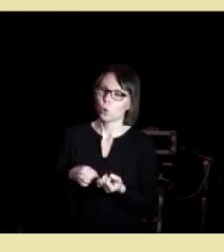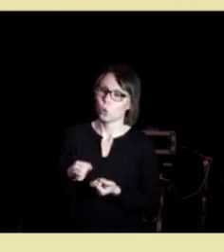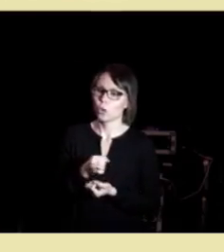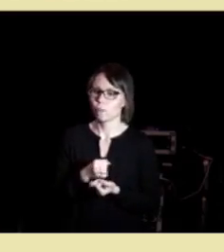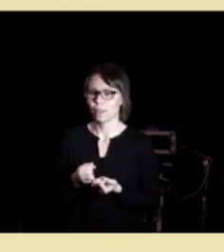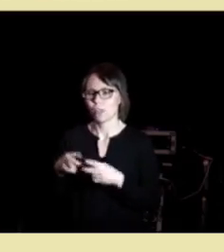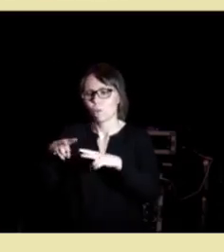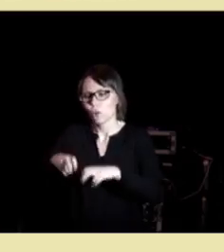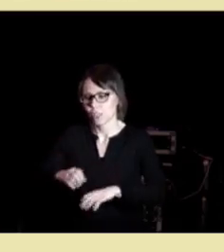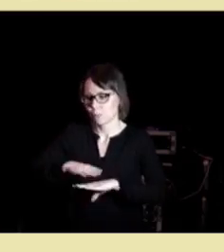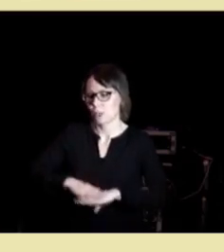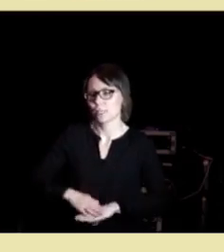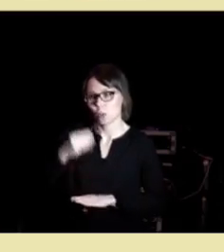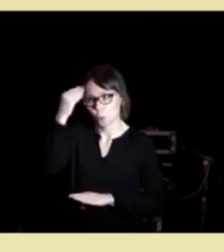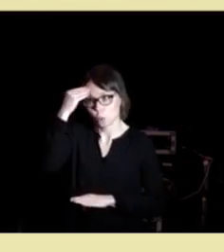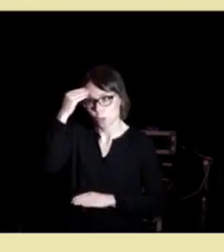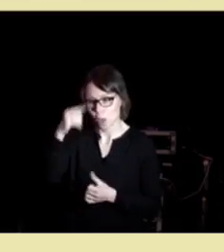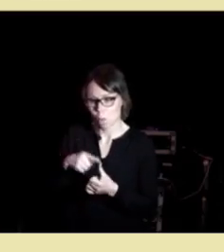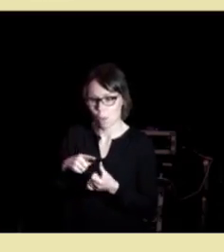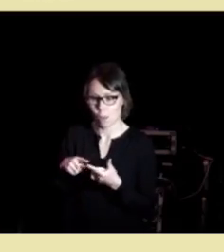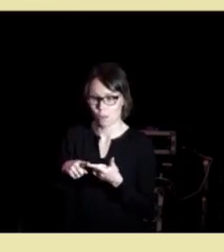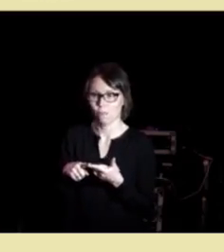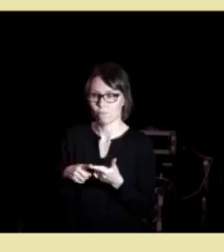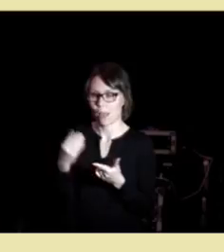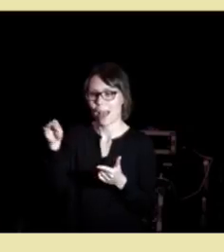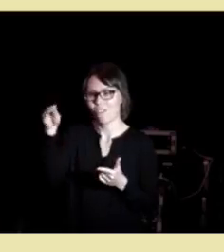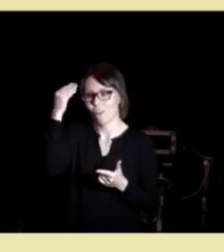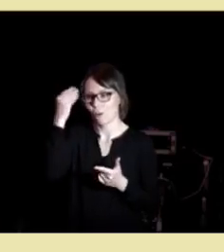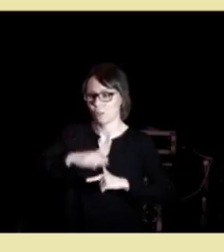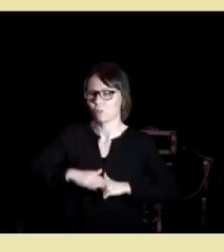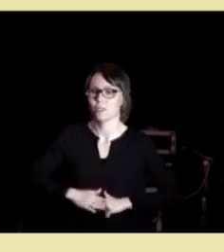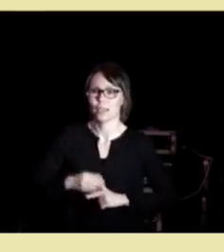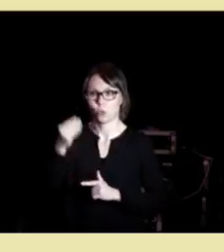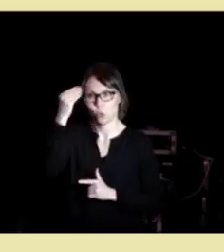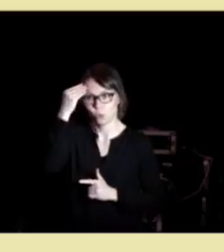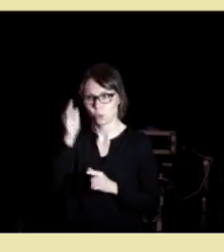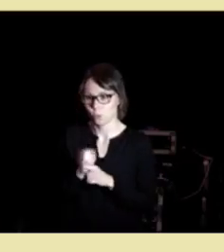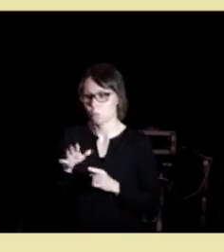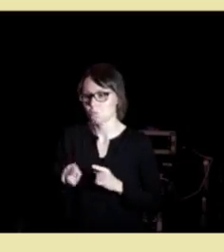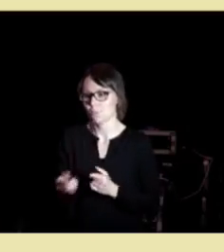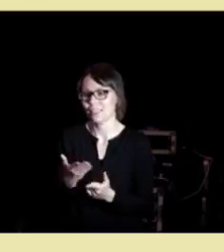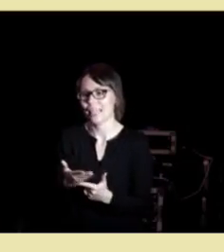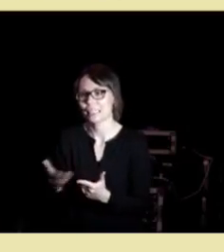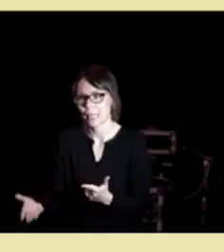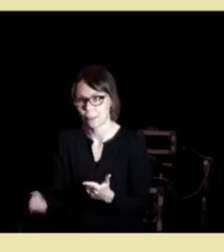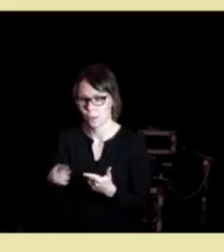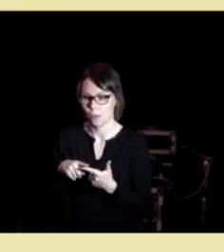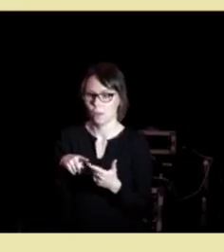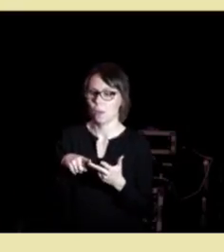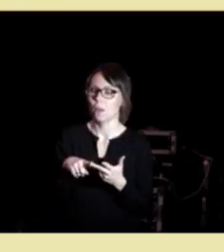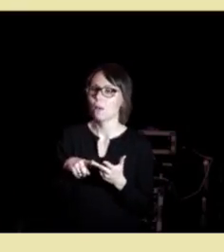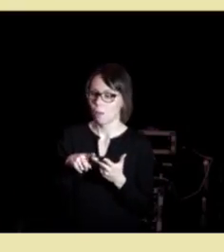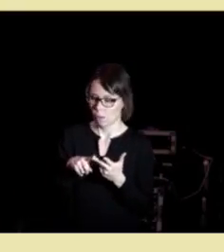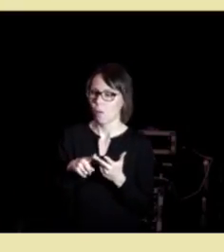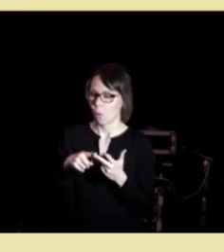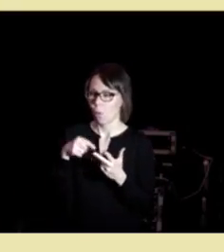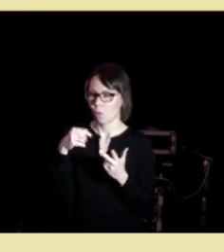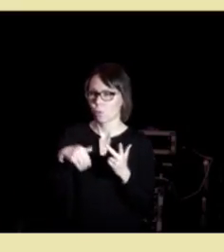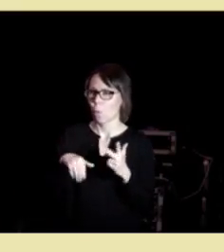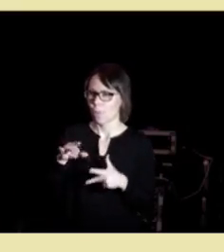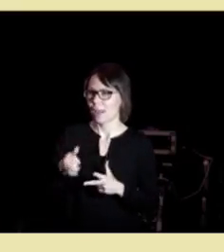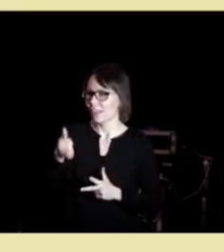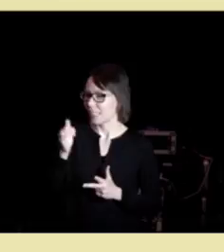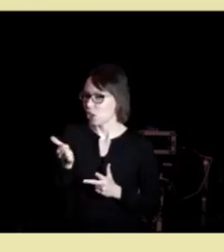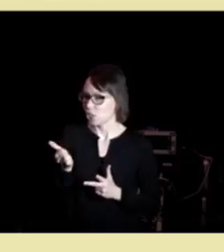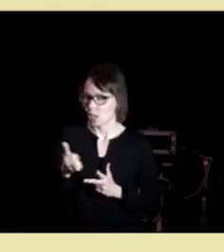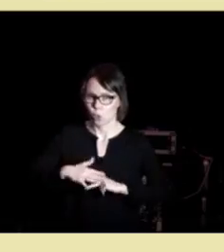den forskningsbaserte kunnskapen. Det den erfaringsbaserte kunnskapen som finnes i tjenesten. Men enda viktigere kanskje,